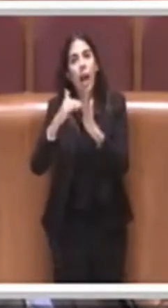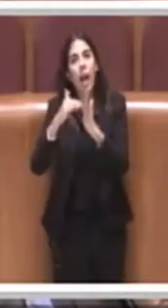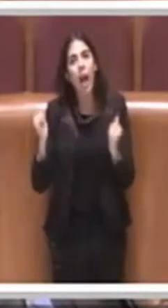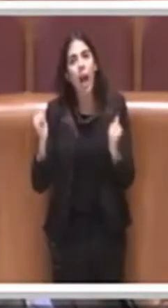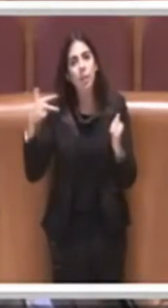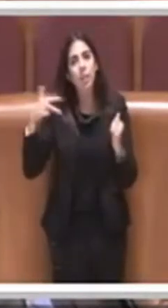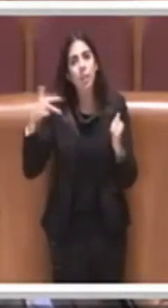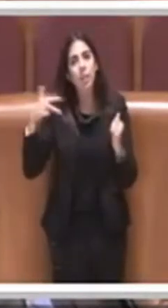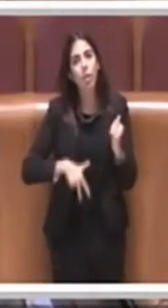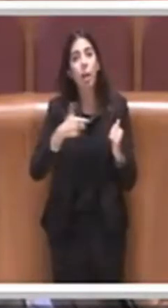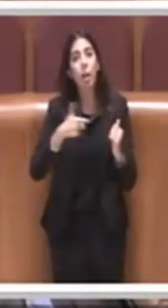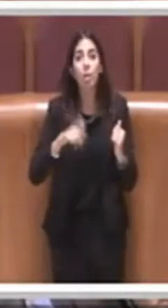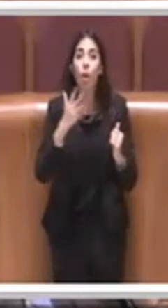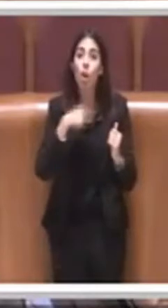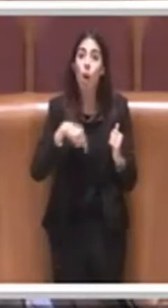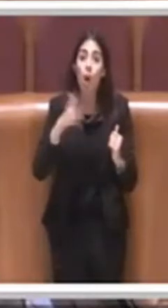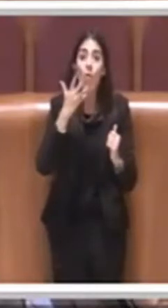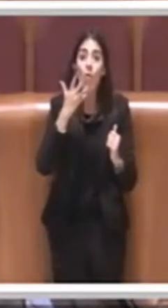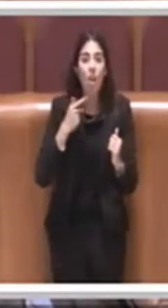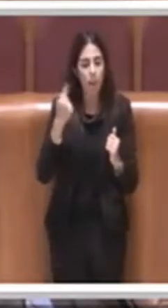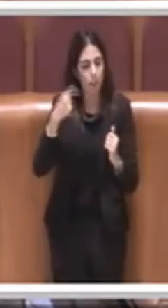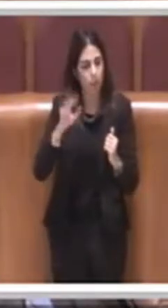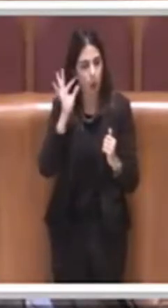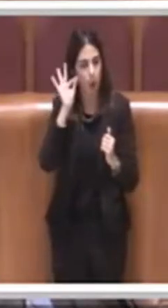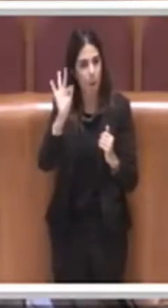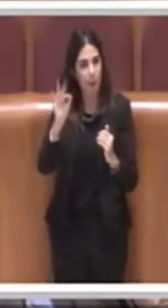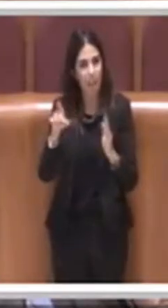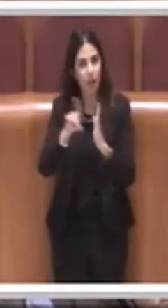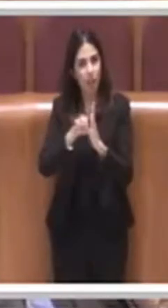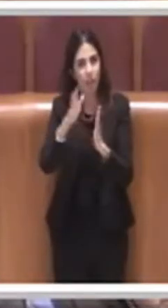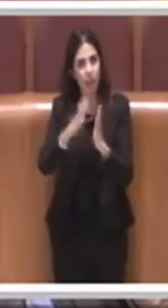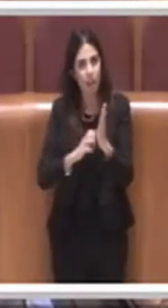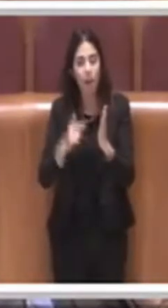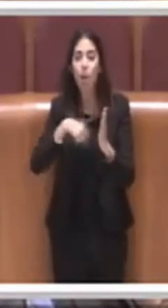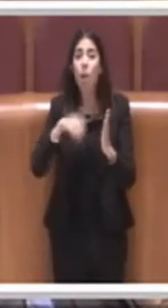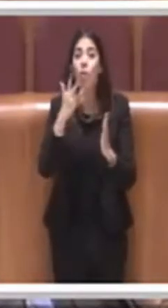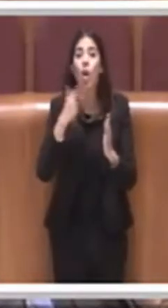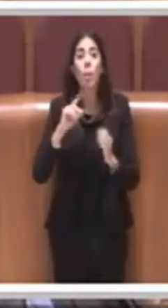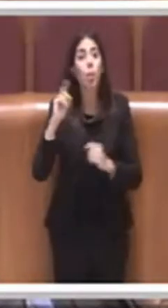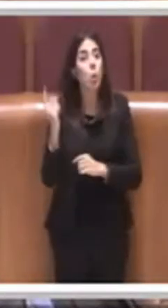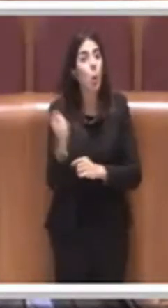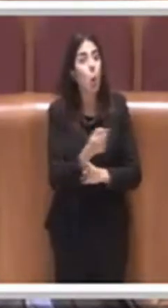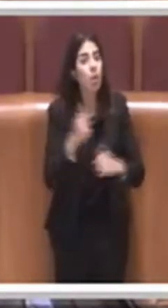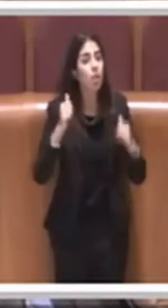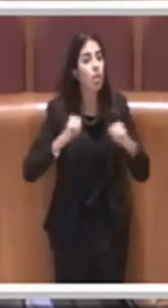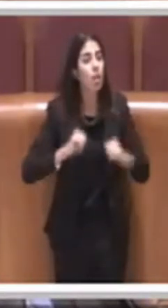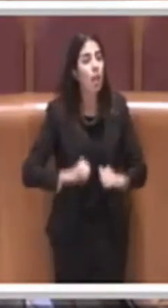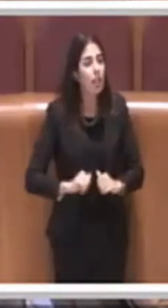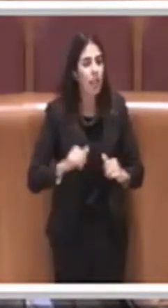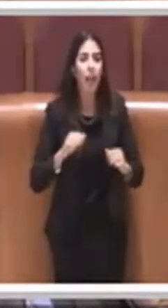tutti gli utenti, tutti i cittadini siano pienamente informati e a conoscenza